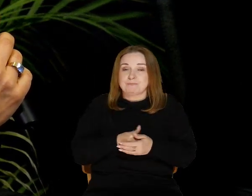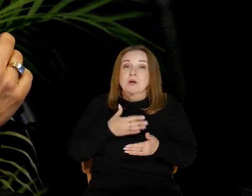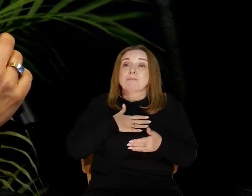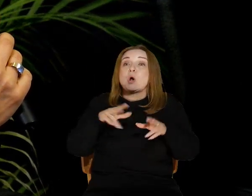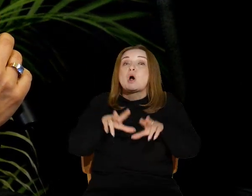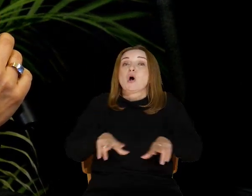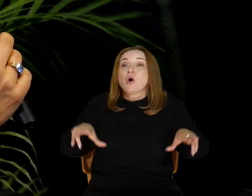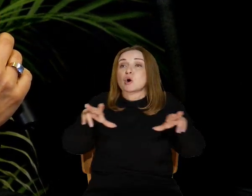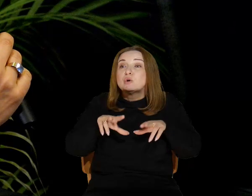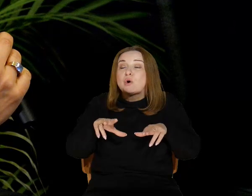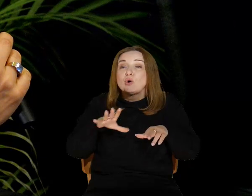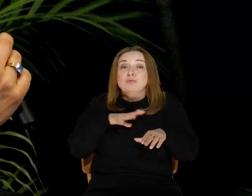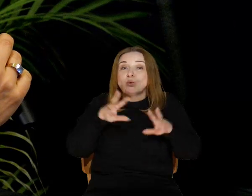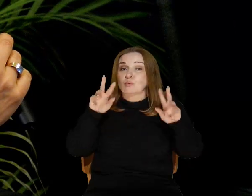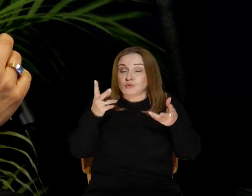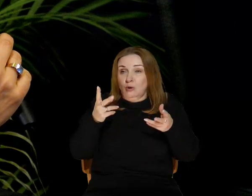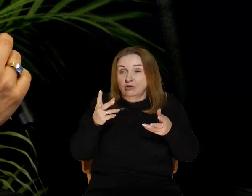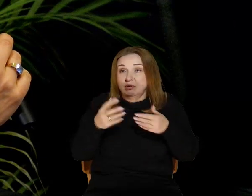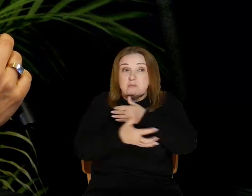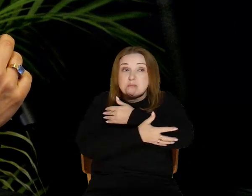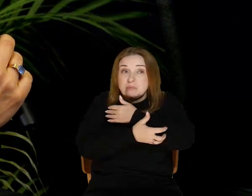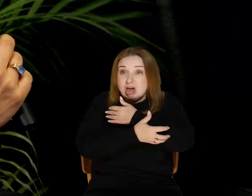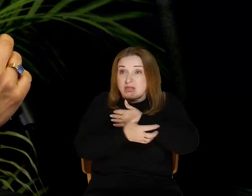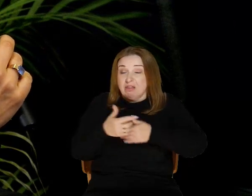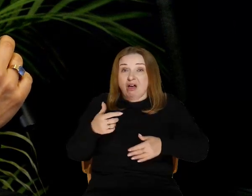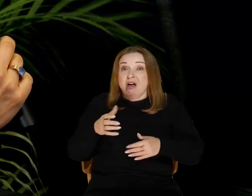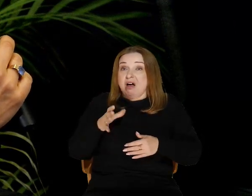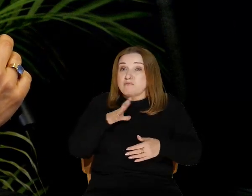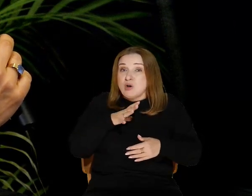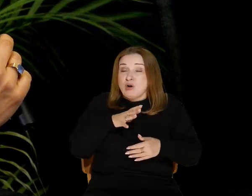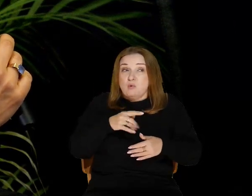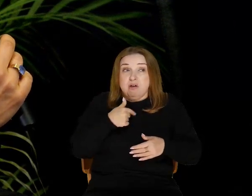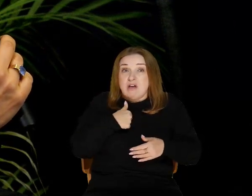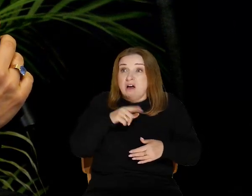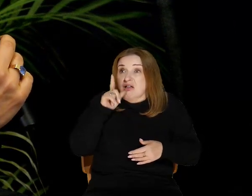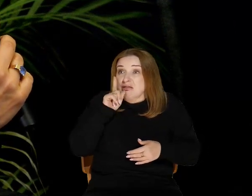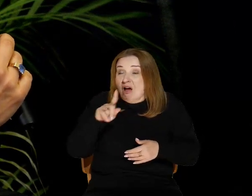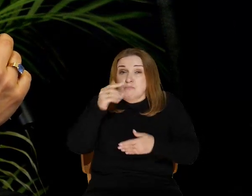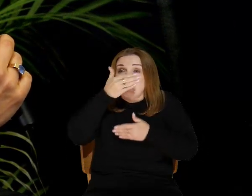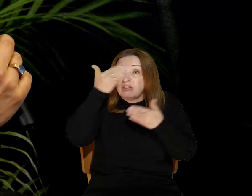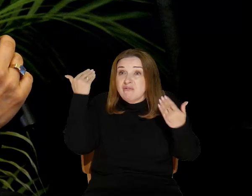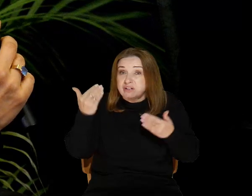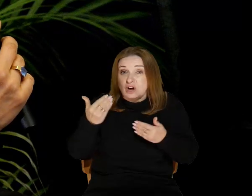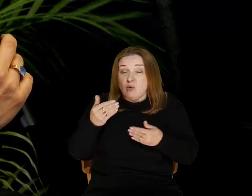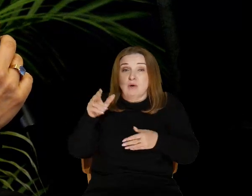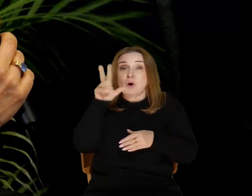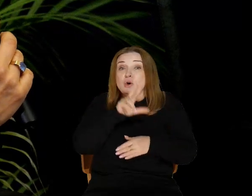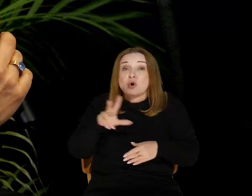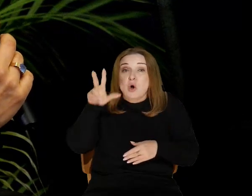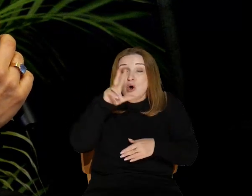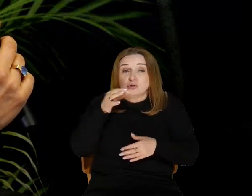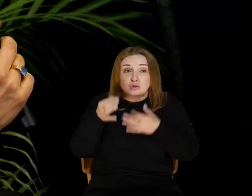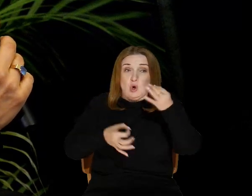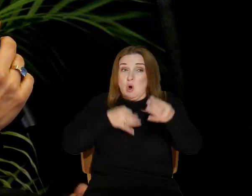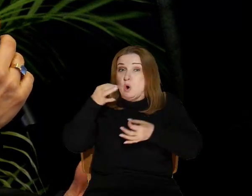rodzina wywodzi się z takiej nędzy, też nie wiedziałam, ponieważ nikt też jakoś o tej biedzie tak specjalnie w domu